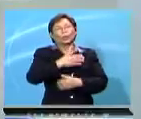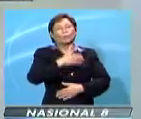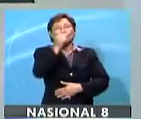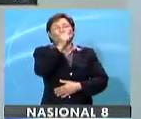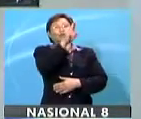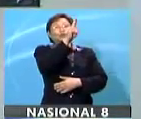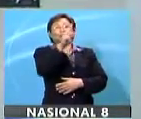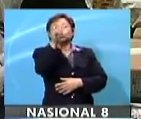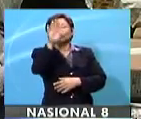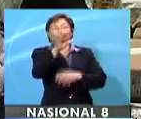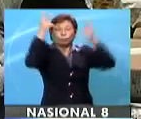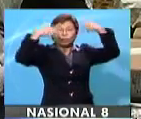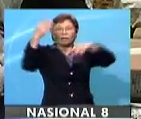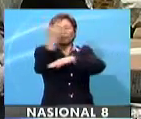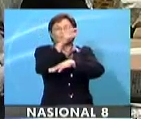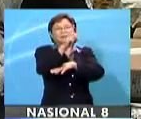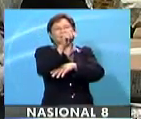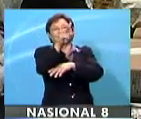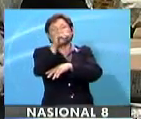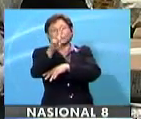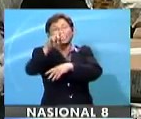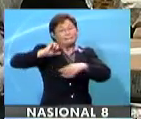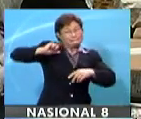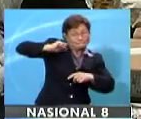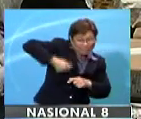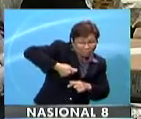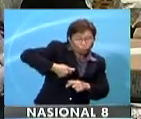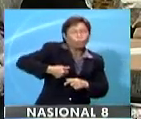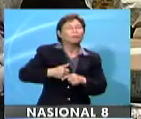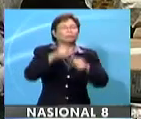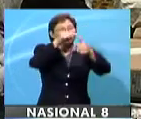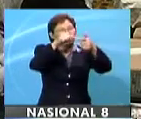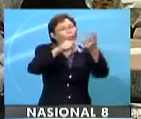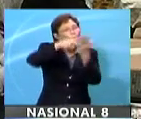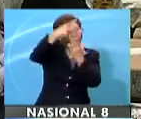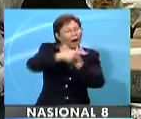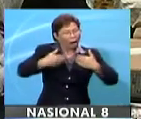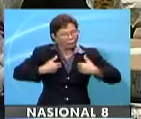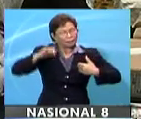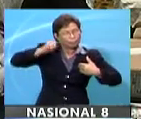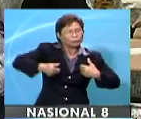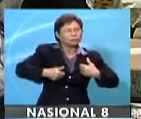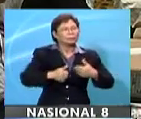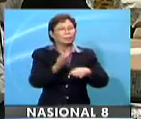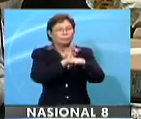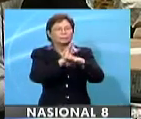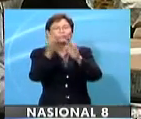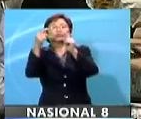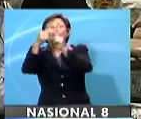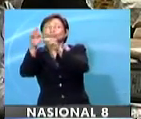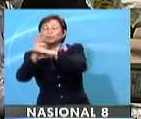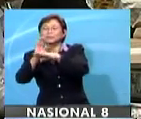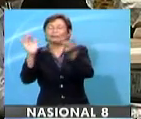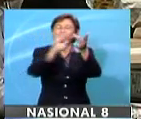Ting Ming dan juga pengarah filem Gary Chong. Dan pada keesokan harinya, beberapa program akan diadakan iaitu Business to Business Networking di